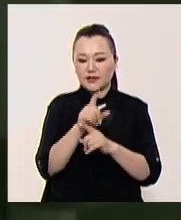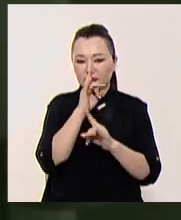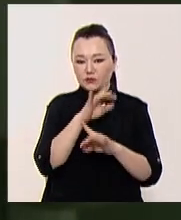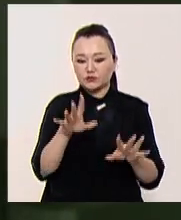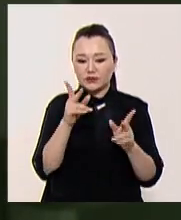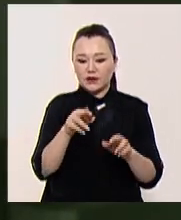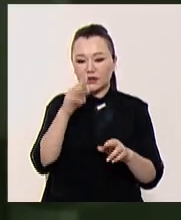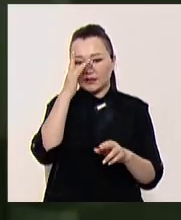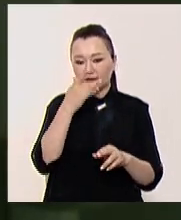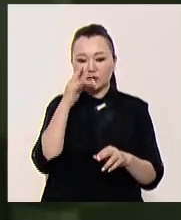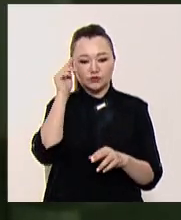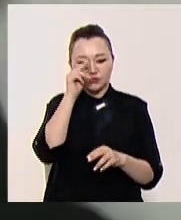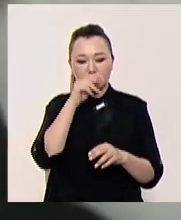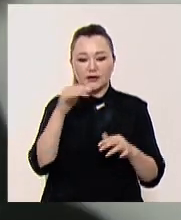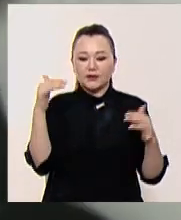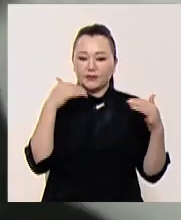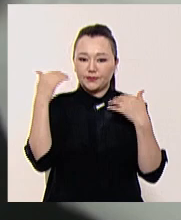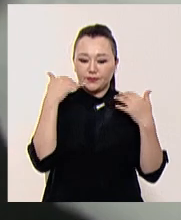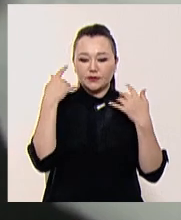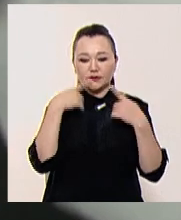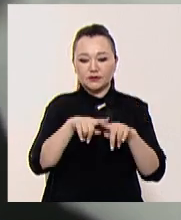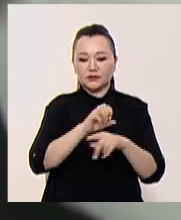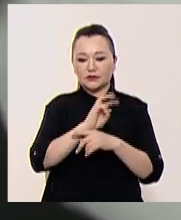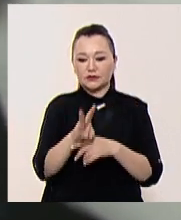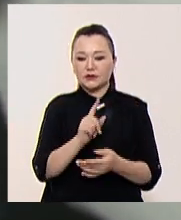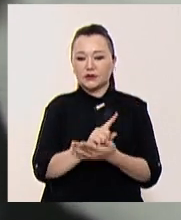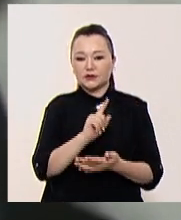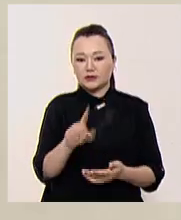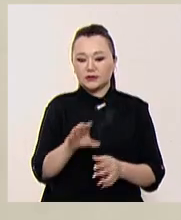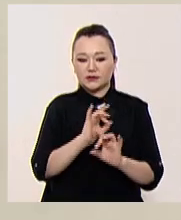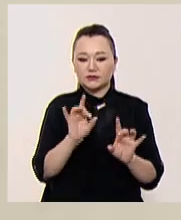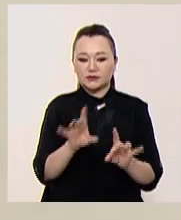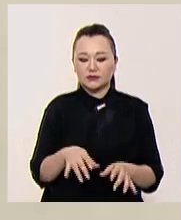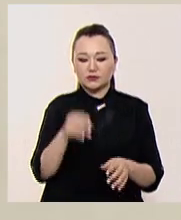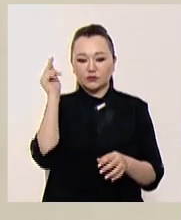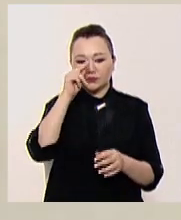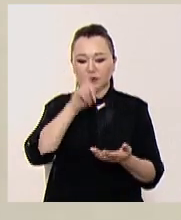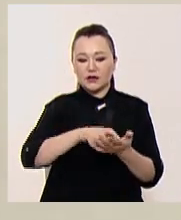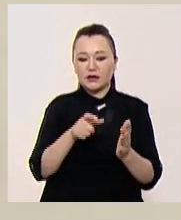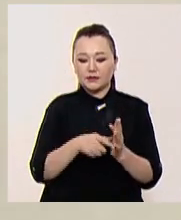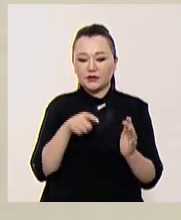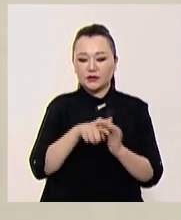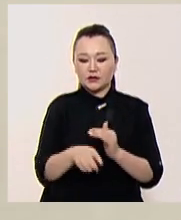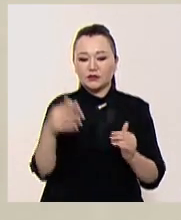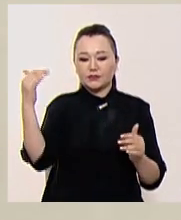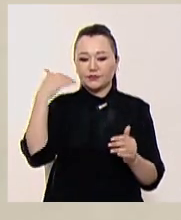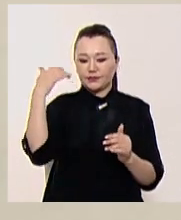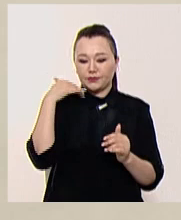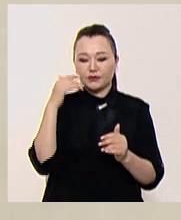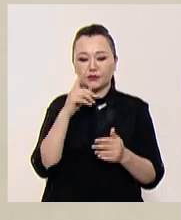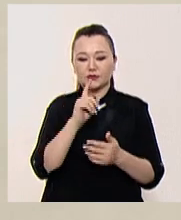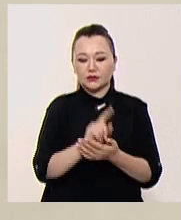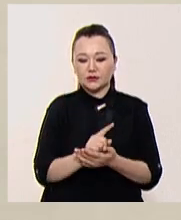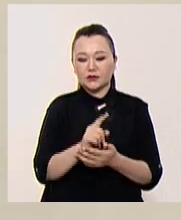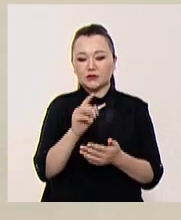сабақ үшін барлық мектепті салқындатқыш техникалармен қамту міндетті емес деп отыр. Оқу кабинеттерінде кондиционердің